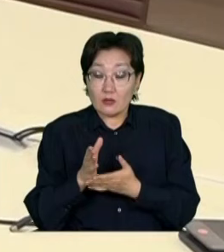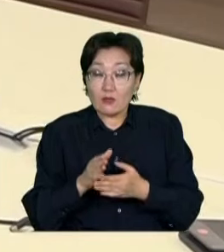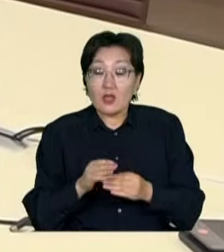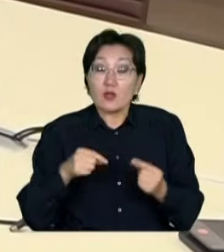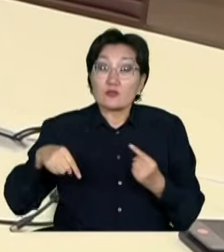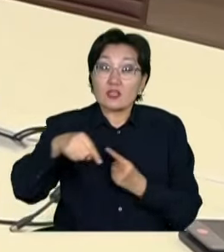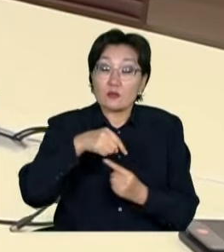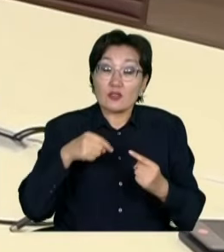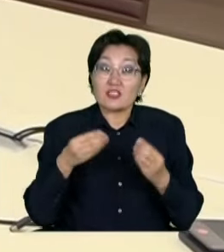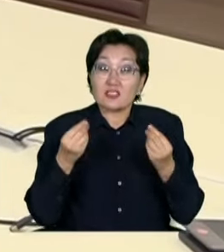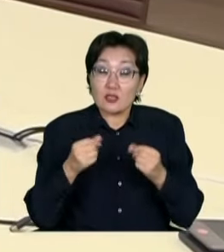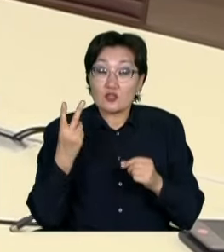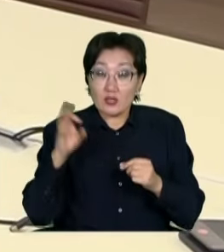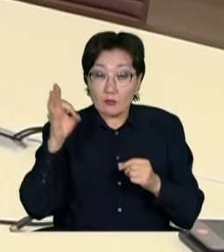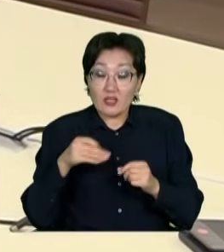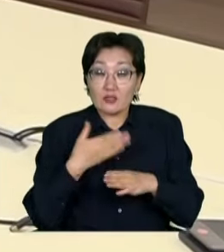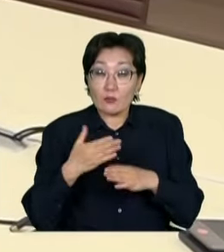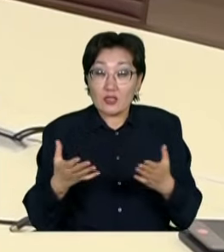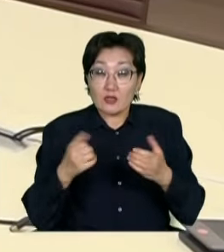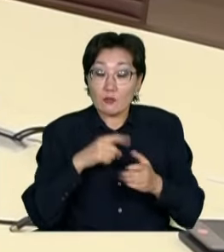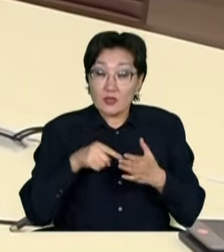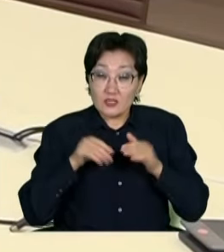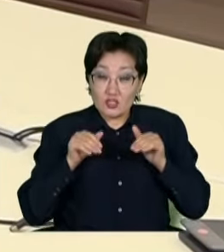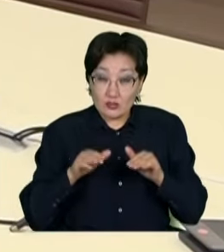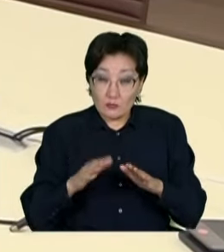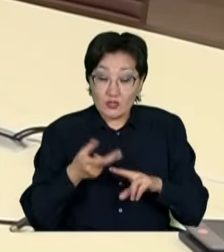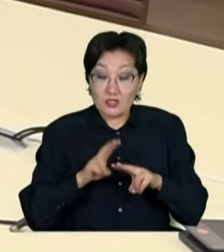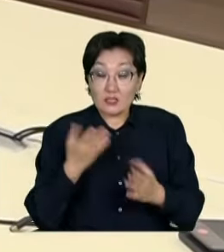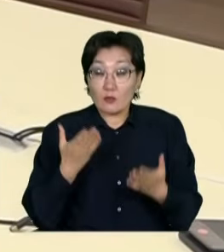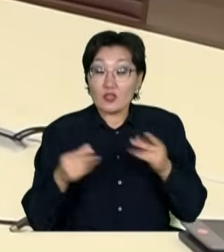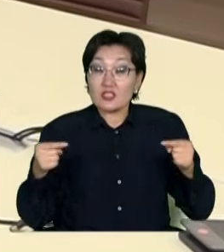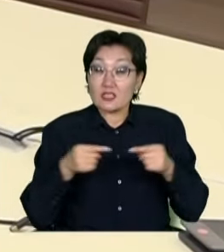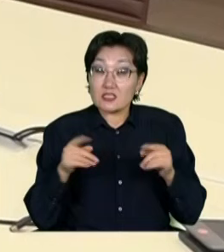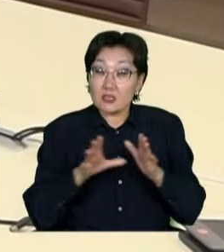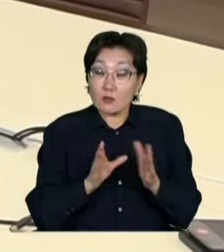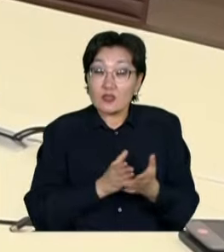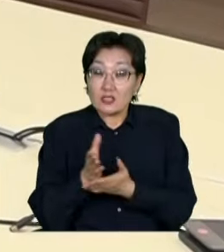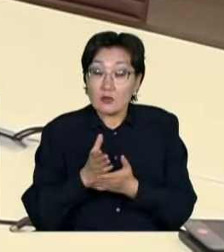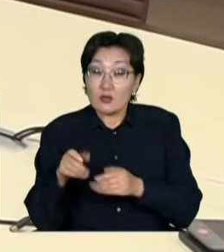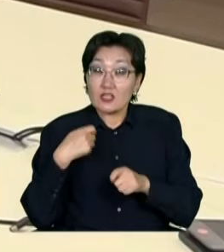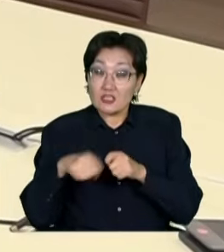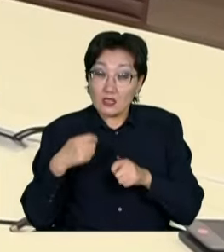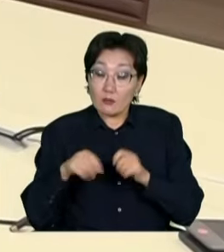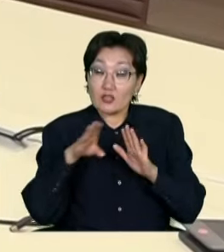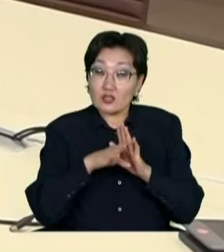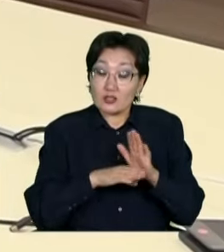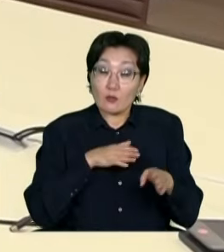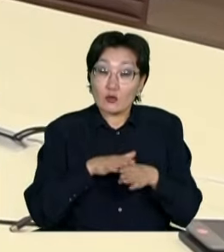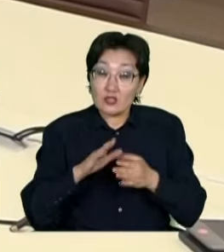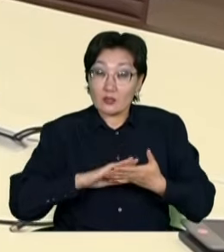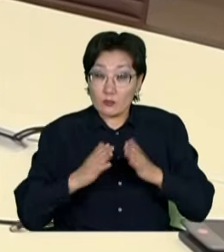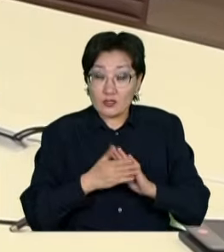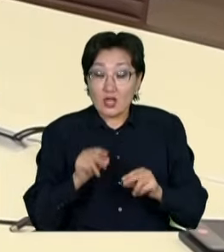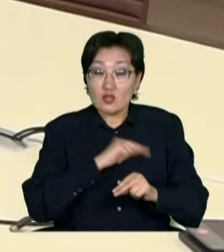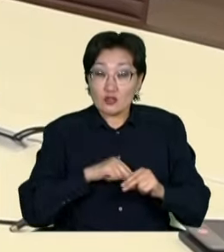кәсіпкерлері коммерциялық 20% несие алып мәселелерін шешуде. Сондықтан егер нақты энергетика саласын қаржыландыратын бағдарлама жүзеге асса,